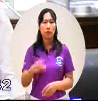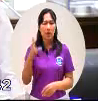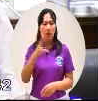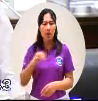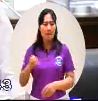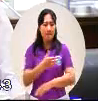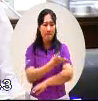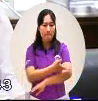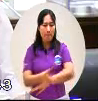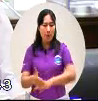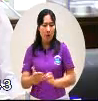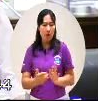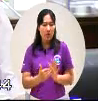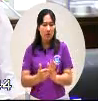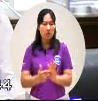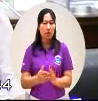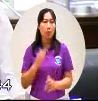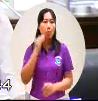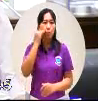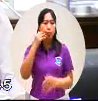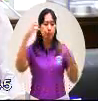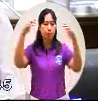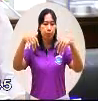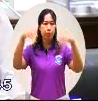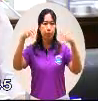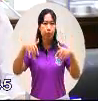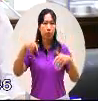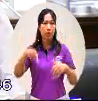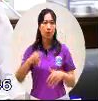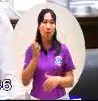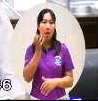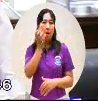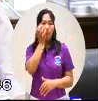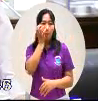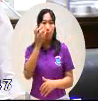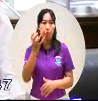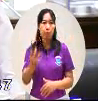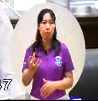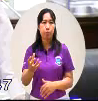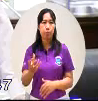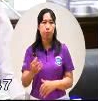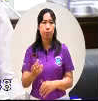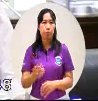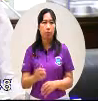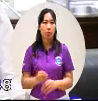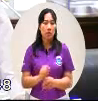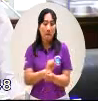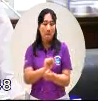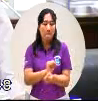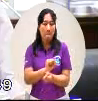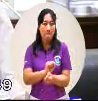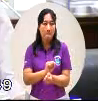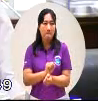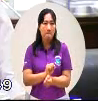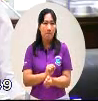了，你看一下雨，包括石头，包括滚的那个木材哈，都被挡到了。你